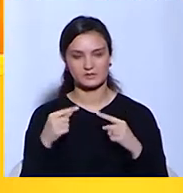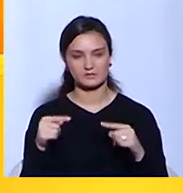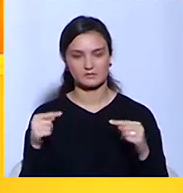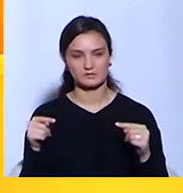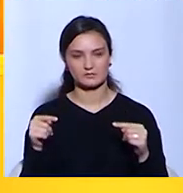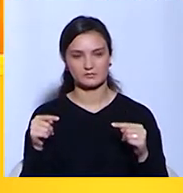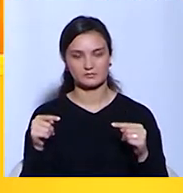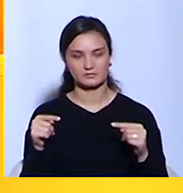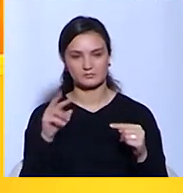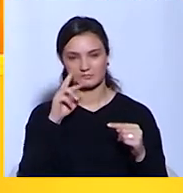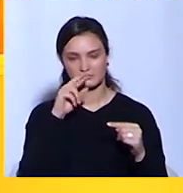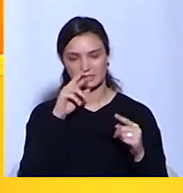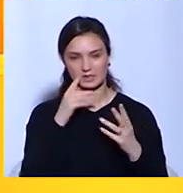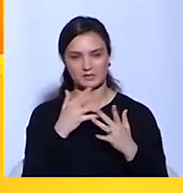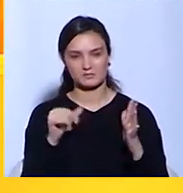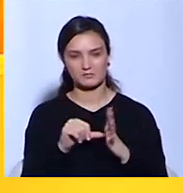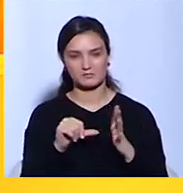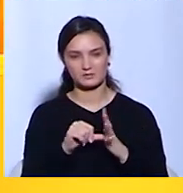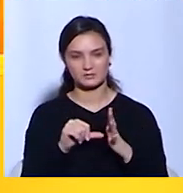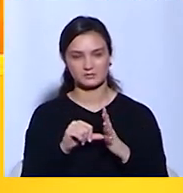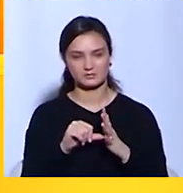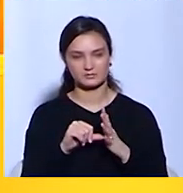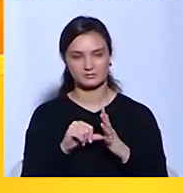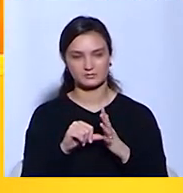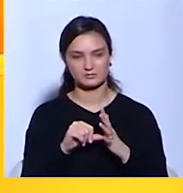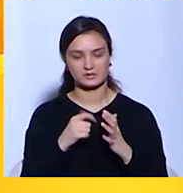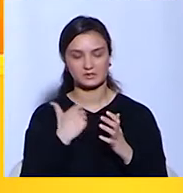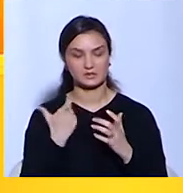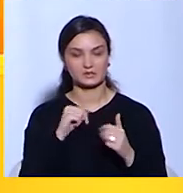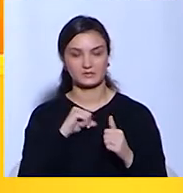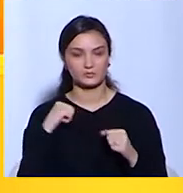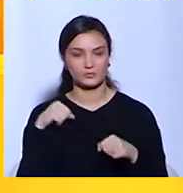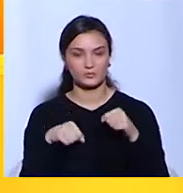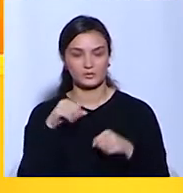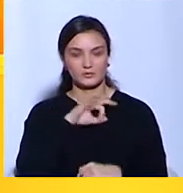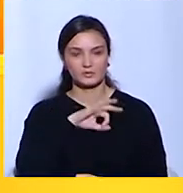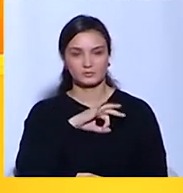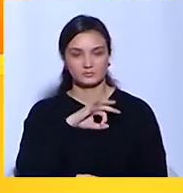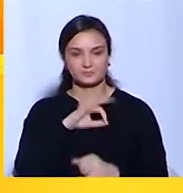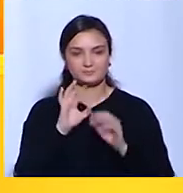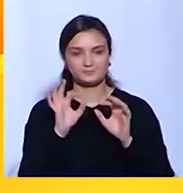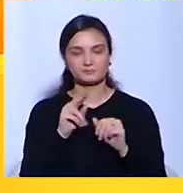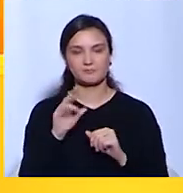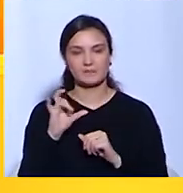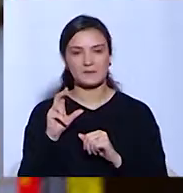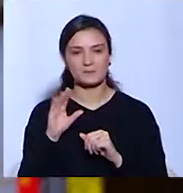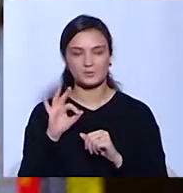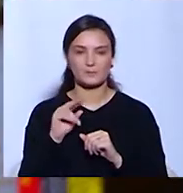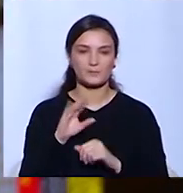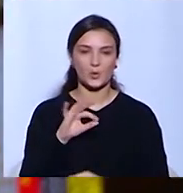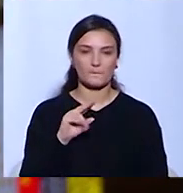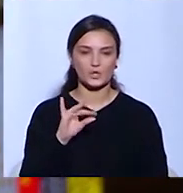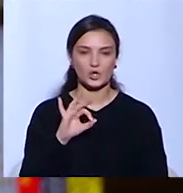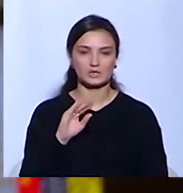სახის მედიკამენტის, დამხმარე მედიკამენტის თვითნებურ გამოყენებაზე. ლაპარაკია პრებიოტიკებზე და